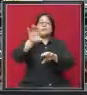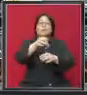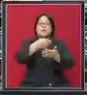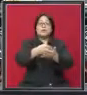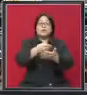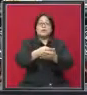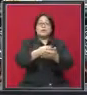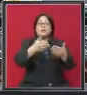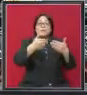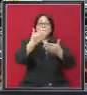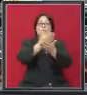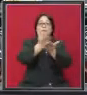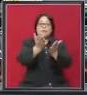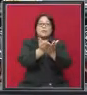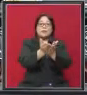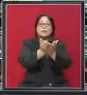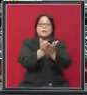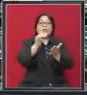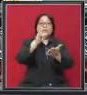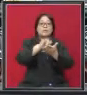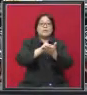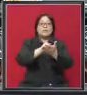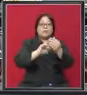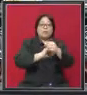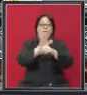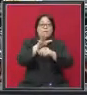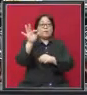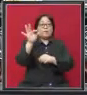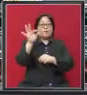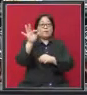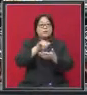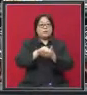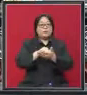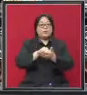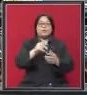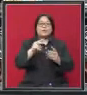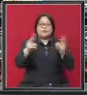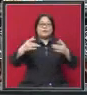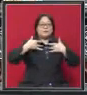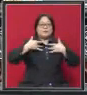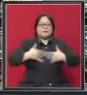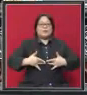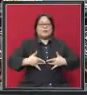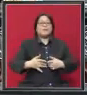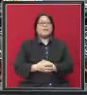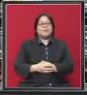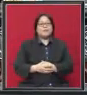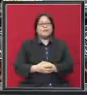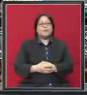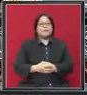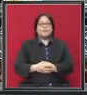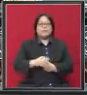peruntukan belanjawan yang dijodohkan sebagai COVID-19 adalah sangat mengecewakan.